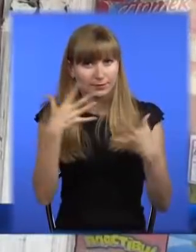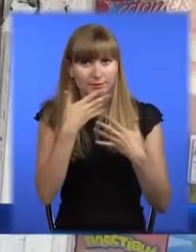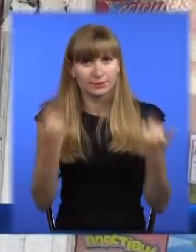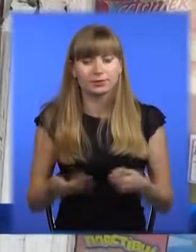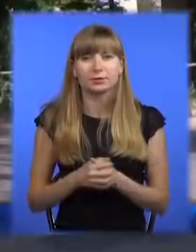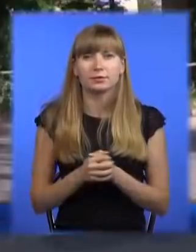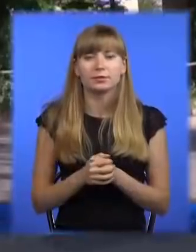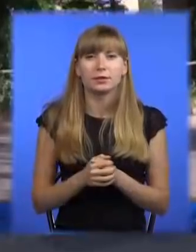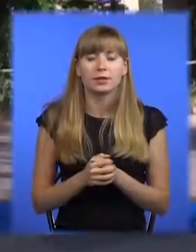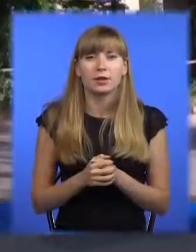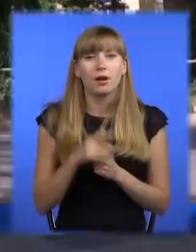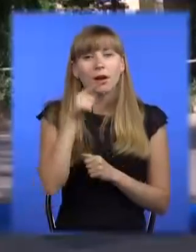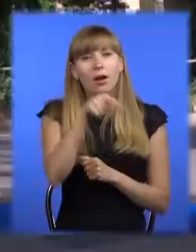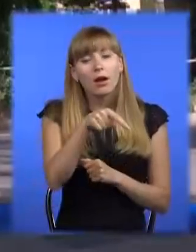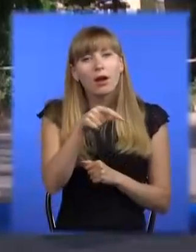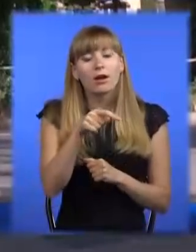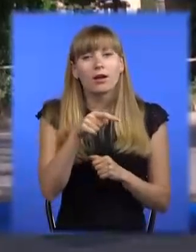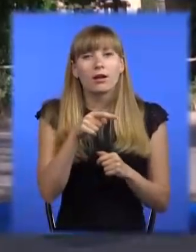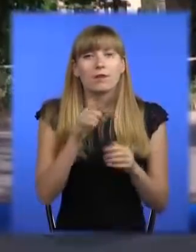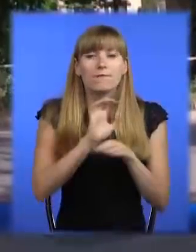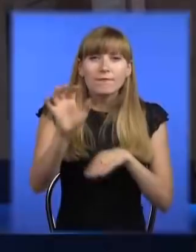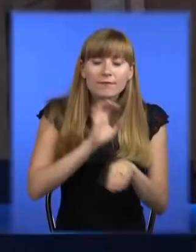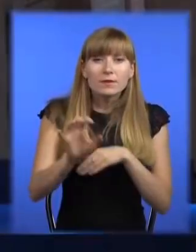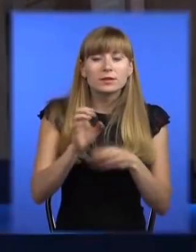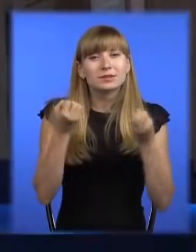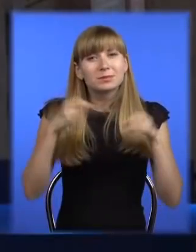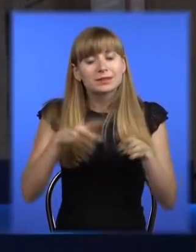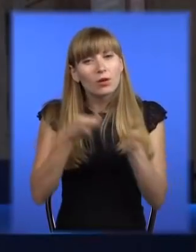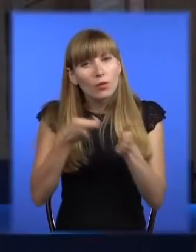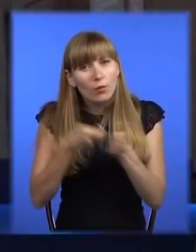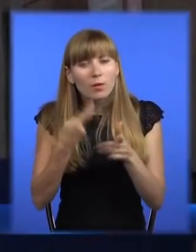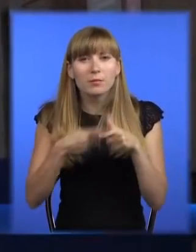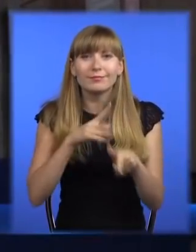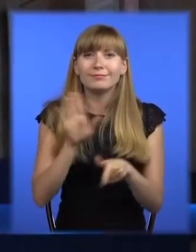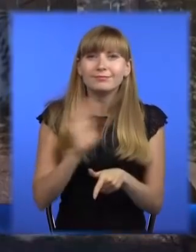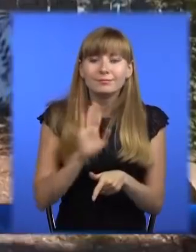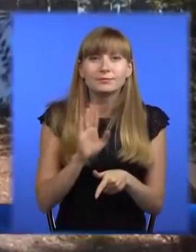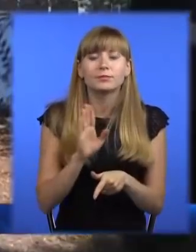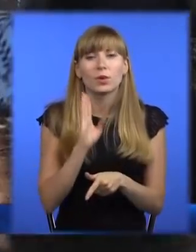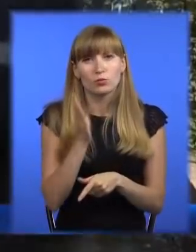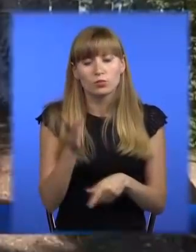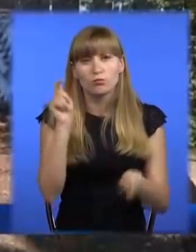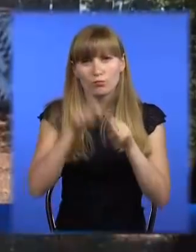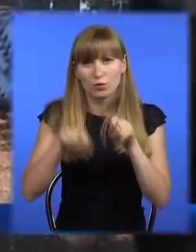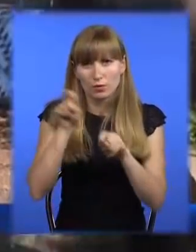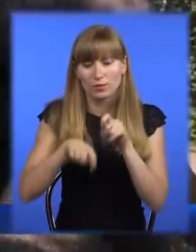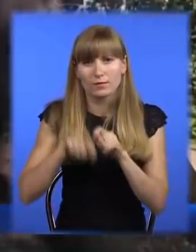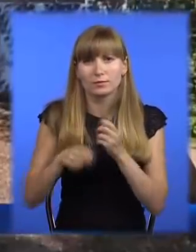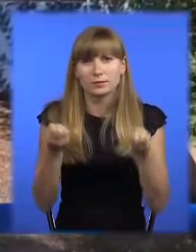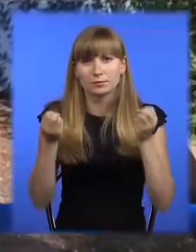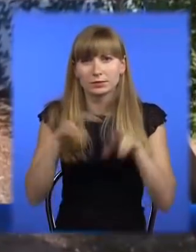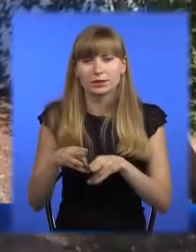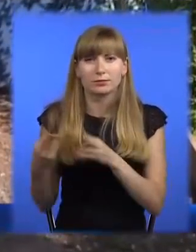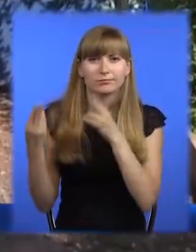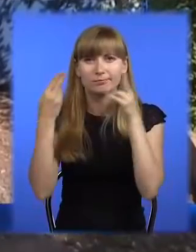говорят ничего. Чи дійсно за цим парканом міні-фабрика з виробництва специфічного корму, стане відомо після